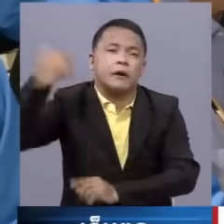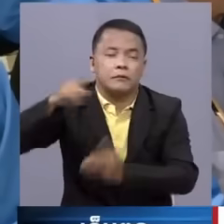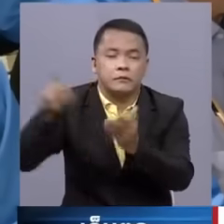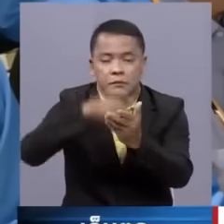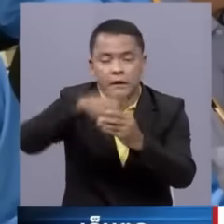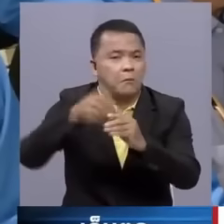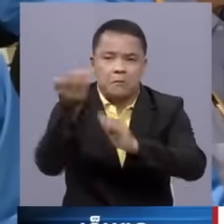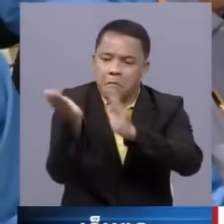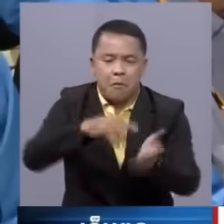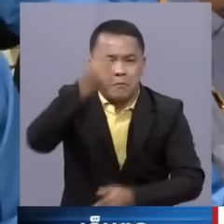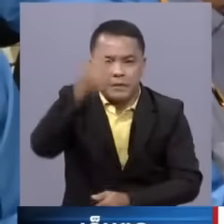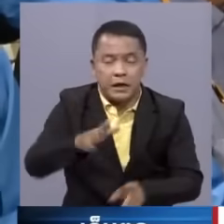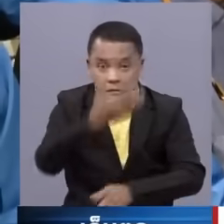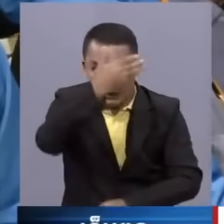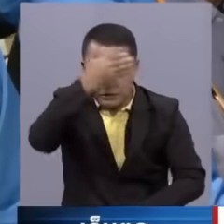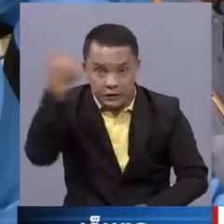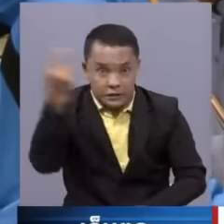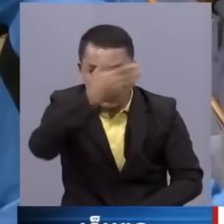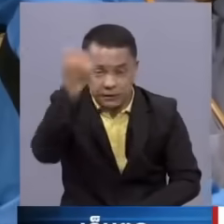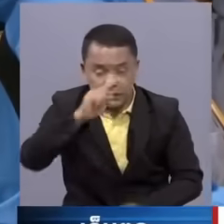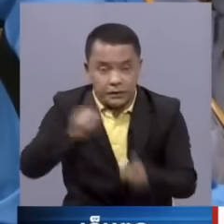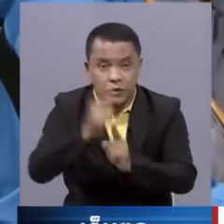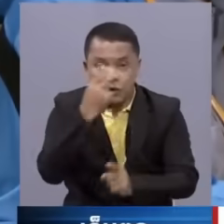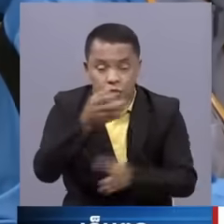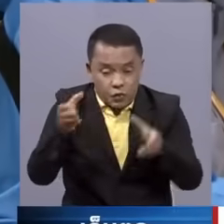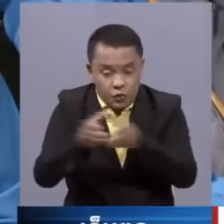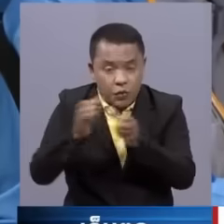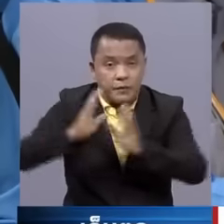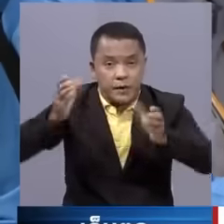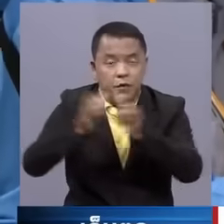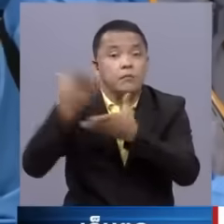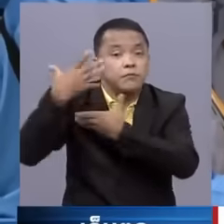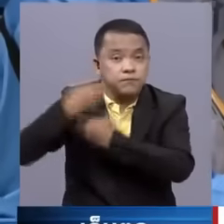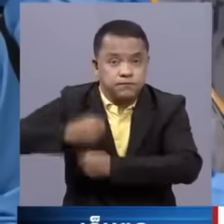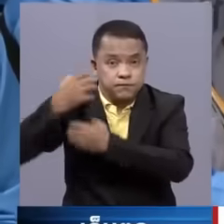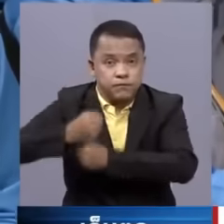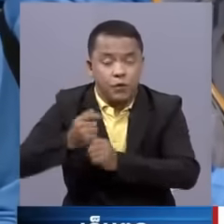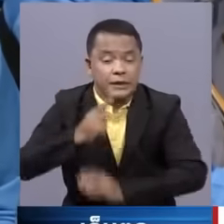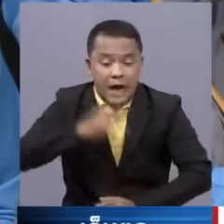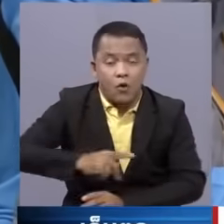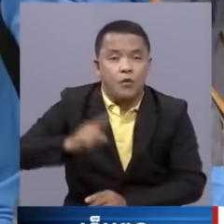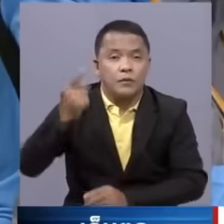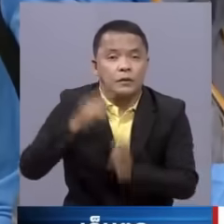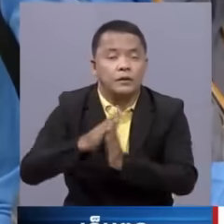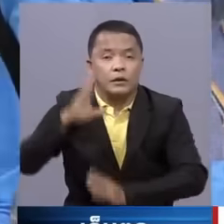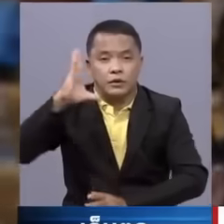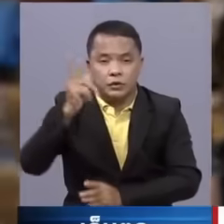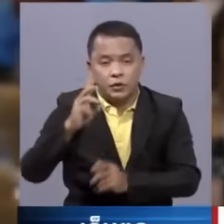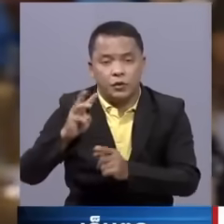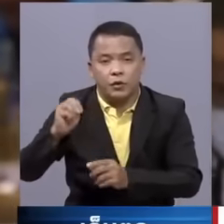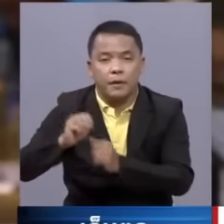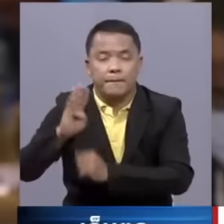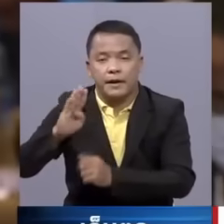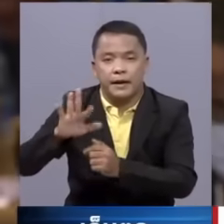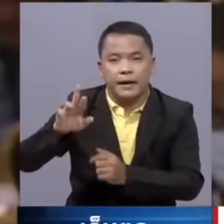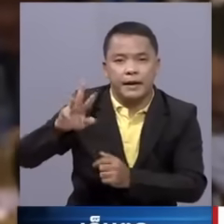และต้องไม่ลืมนะครับว่าถ้าไปมองเนี่ยถ้าเกิดจะไปร่วมหรือไม่ร่วมเนี่ยประชาธิปัตย์คนเก่าคนแก่ทั้งคุณชวนหลีกภัยคุณบัญญัติ